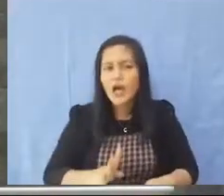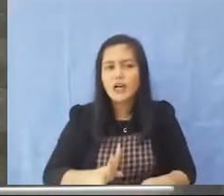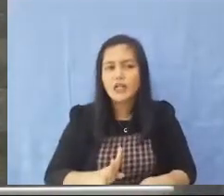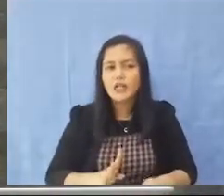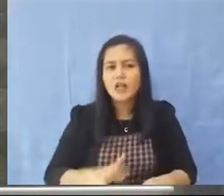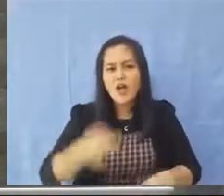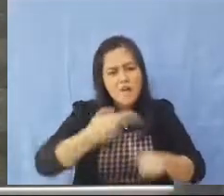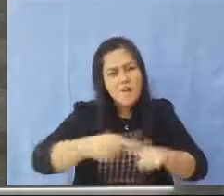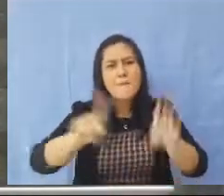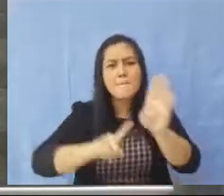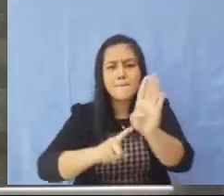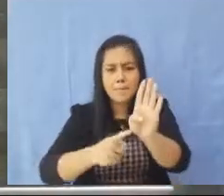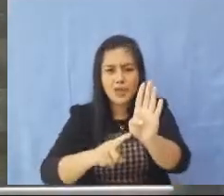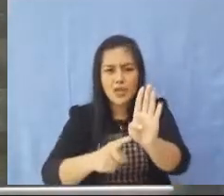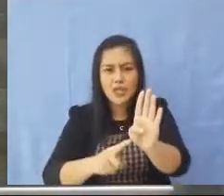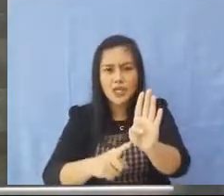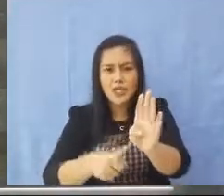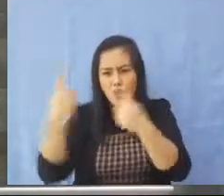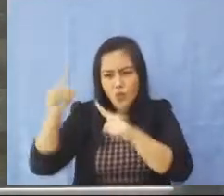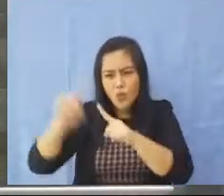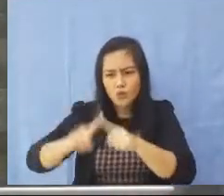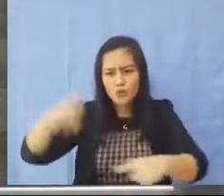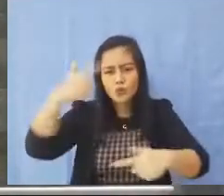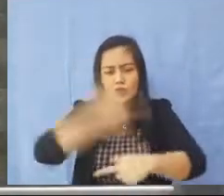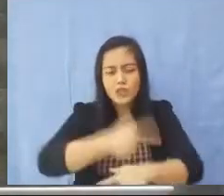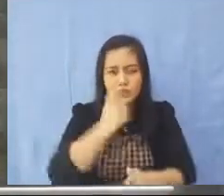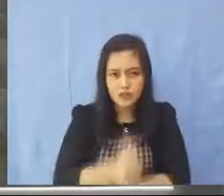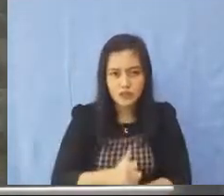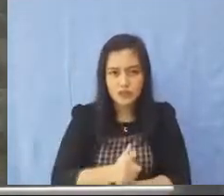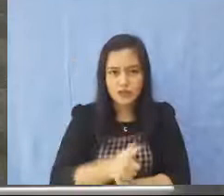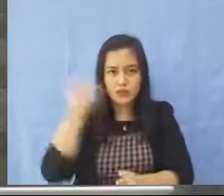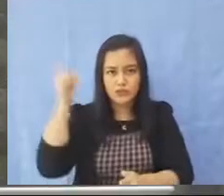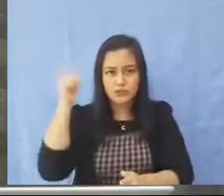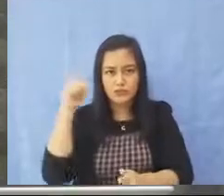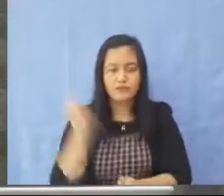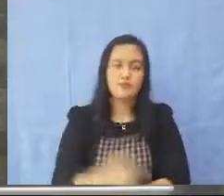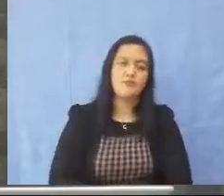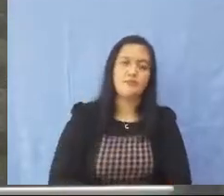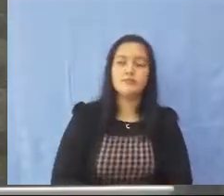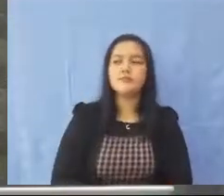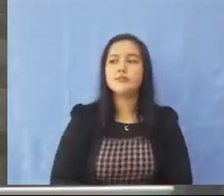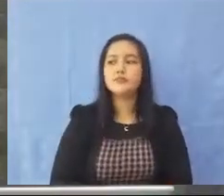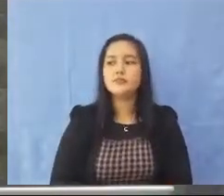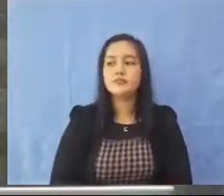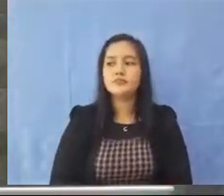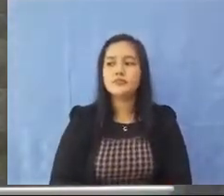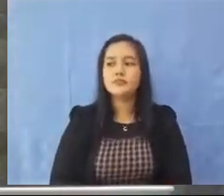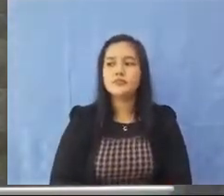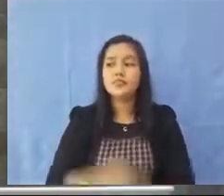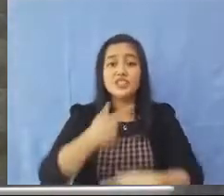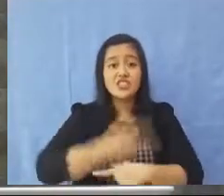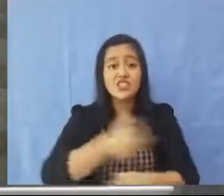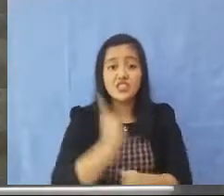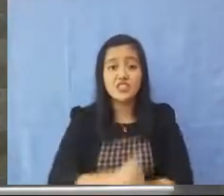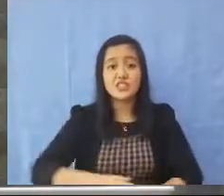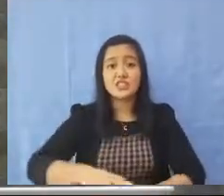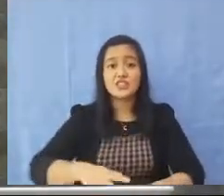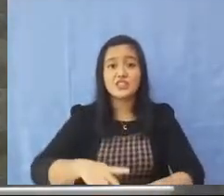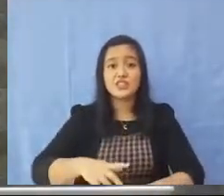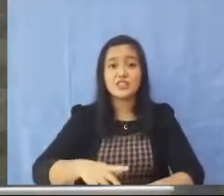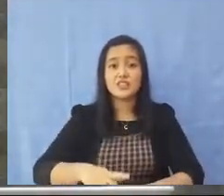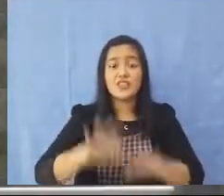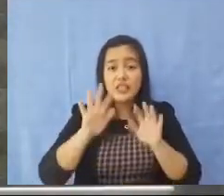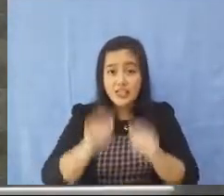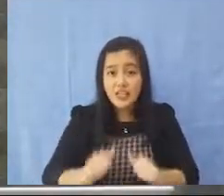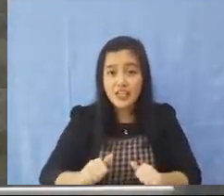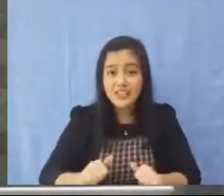pa lang, bumalik kayo, the book of Genesis can help you alone. Sabi nga, sa ika nga sa kolokyal, pananalita ngayon, Genesis lang